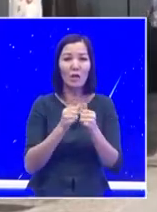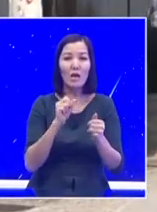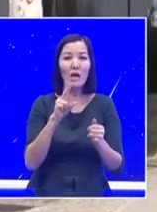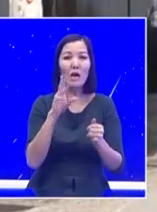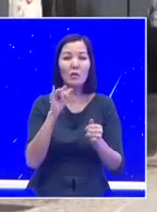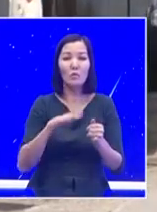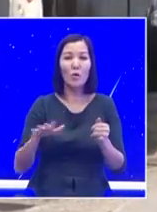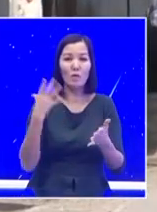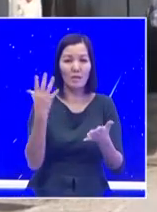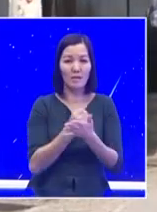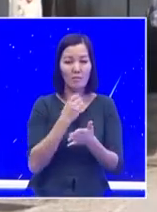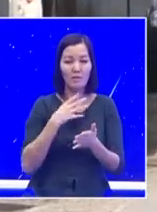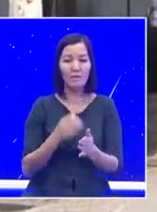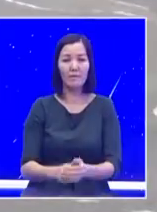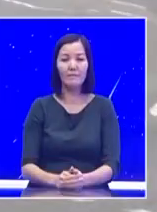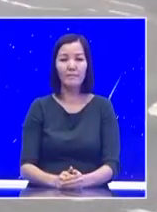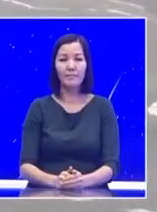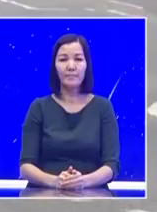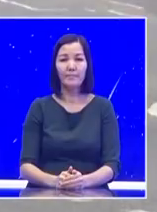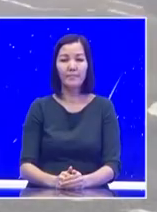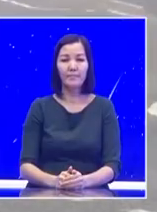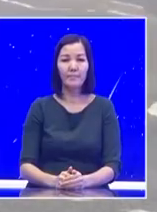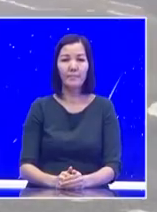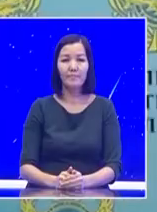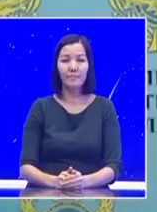Ақсу ауданынан табылды.